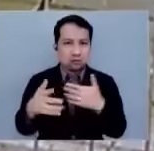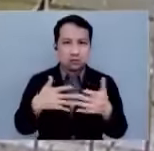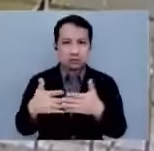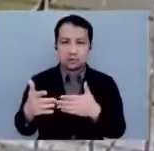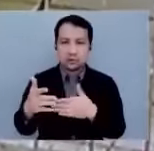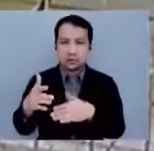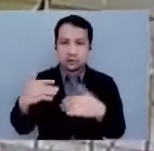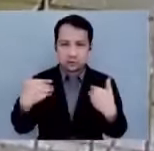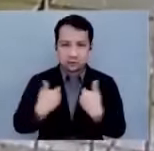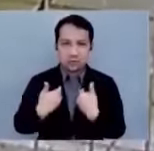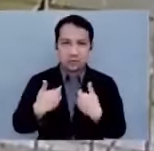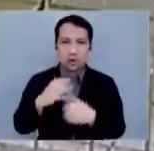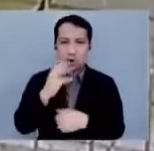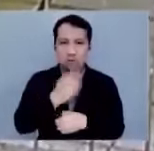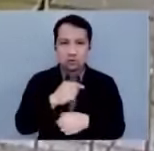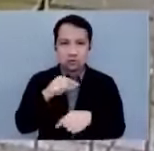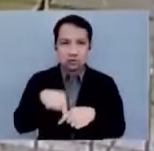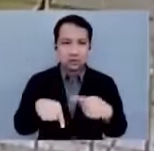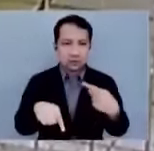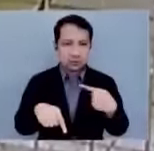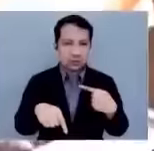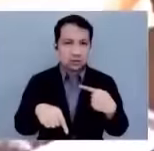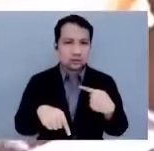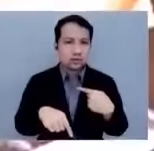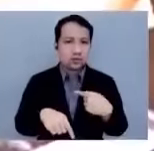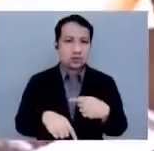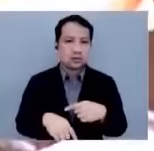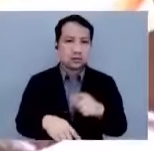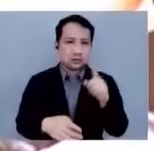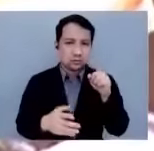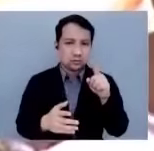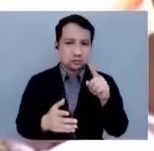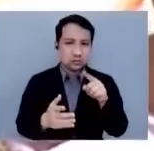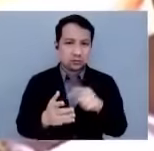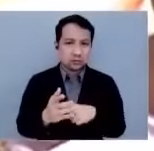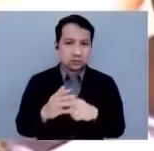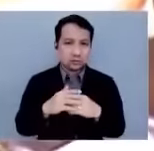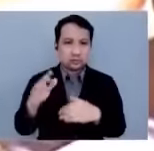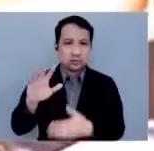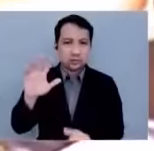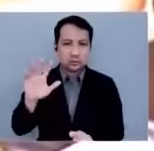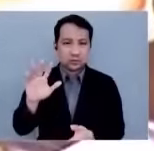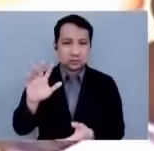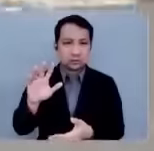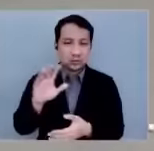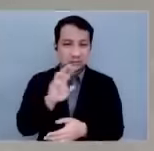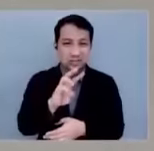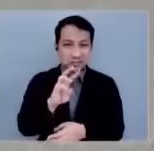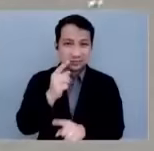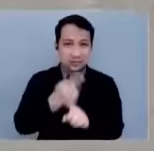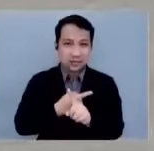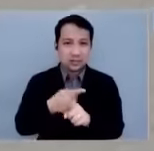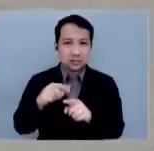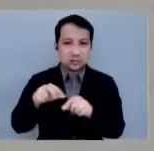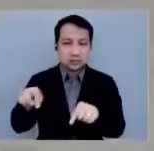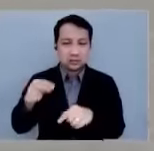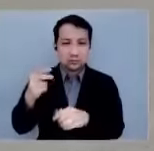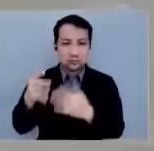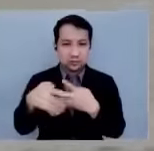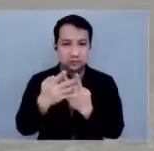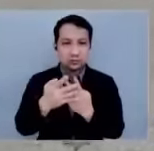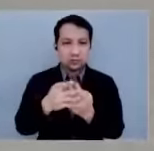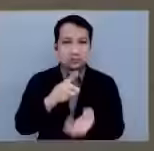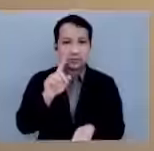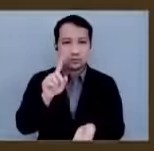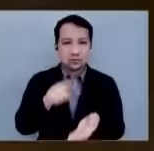Ang sinumang lalabag dito ay may kaparusahang aabot sa 6 hanggang 20 taong pagkakakulong at multang hanggang